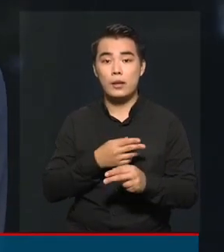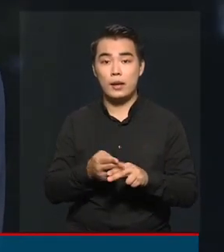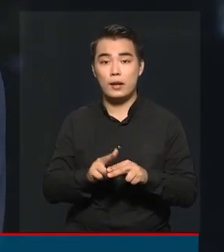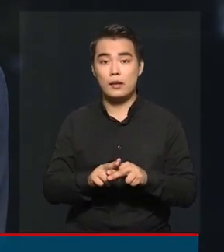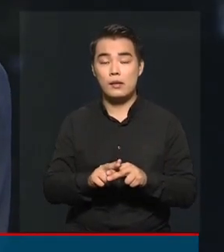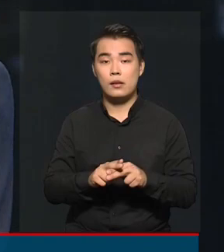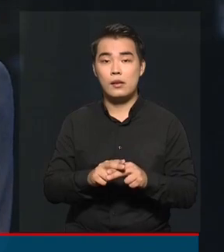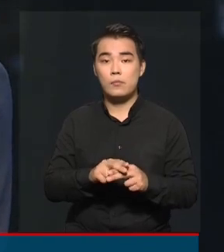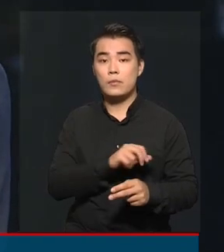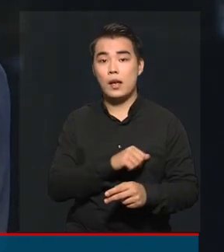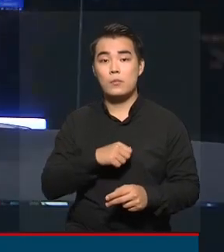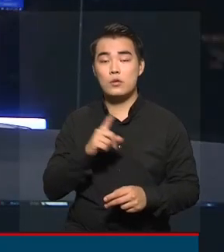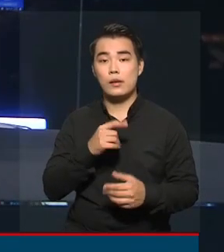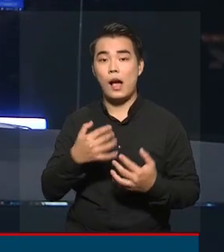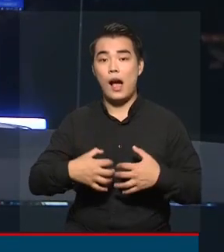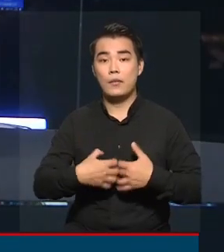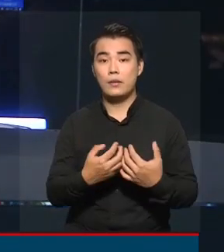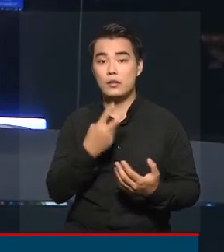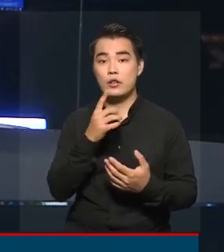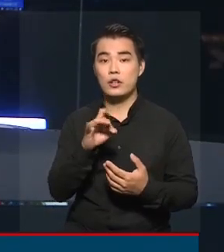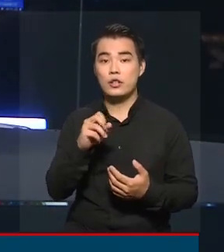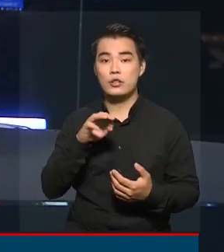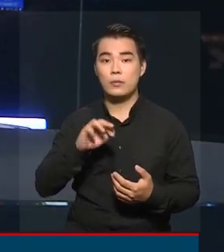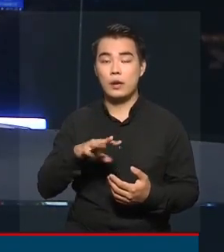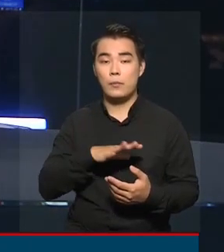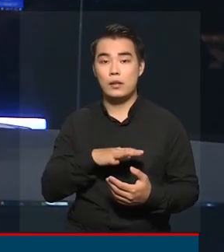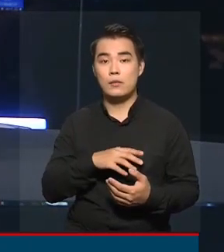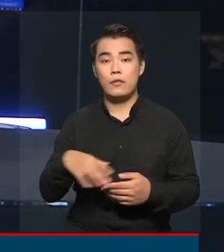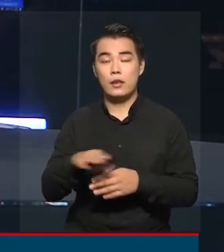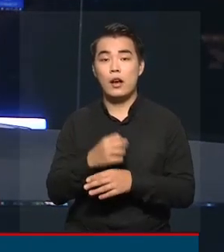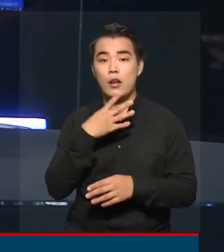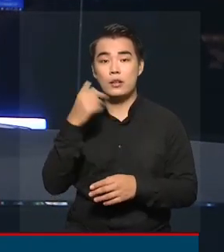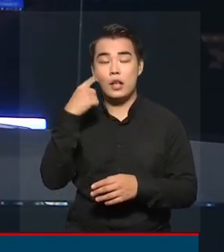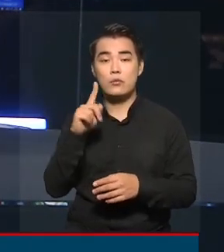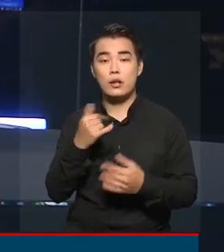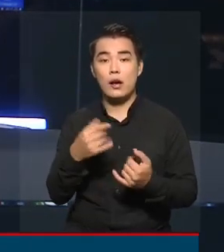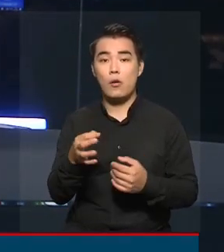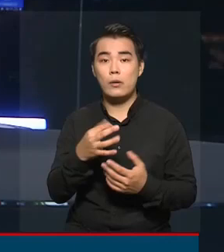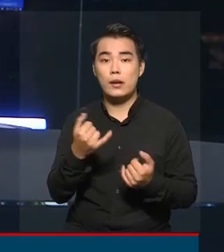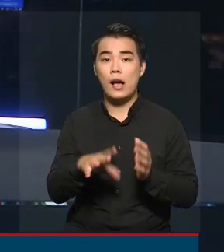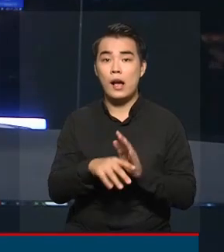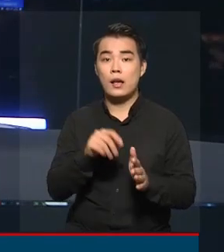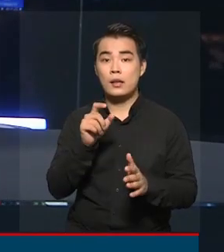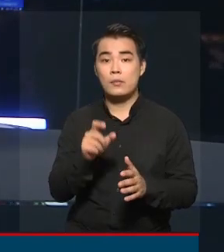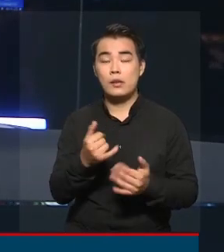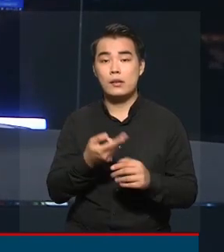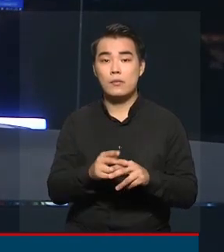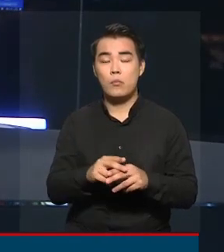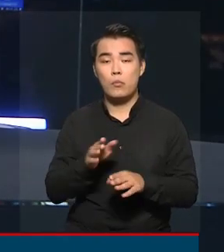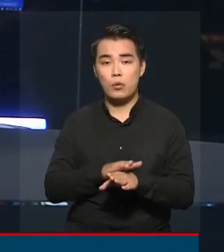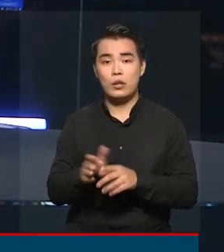Саяси науқан енді пилоттық режимде өтті, мұны жақсы білеміз. Енді біз аудан әкімдерін тікелей сайлауға дайынбыз